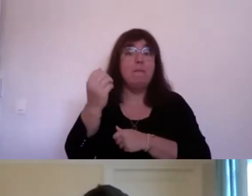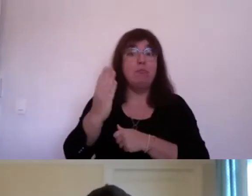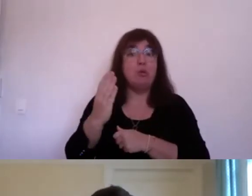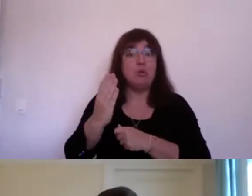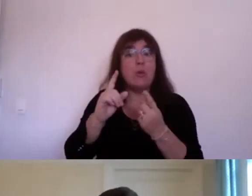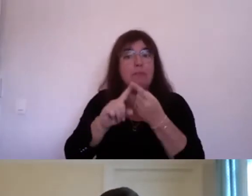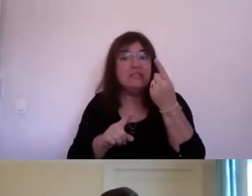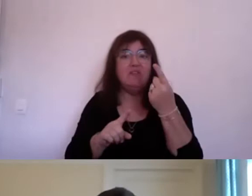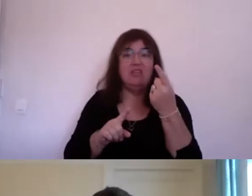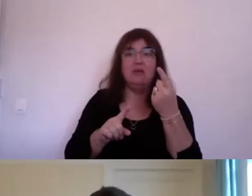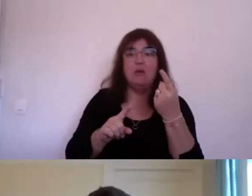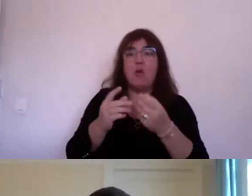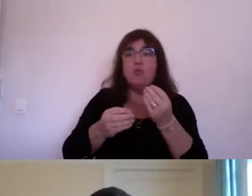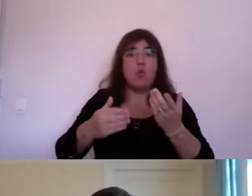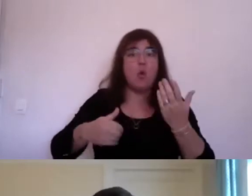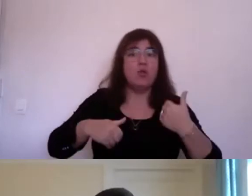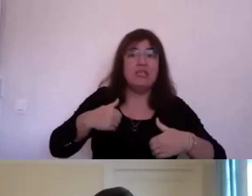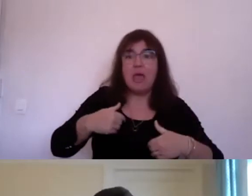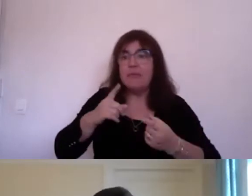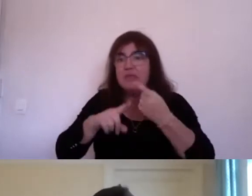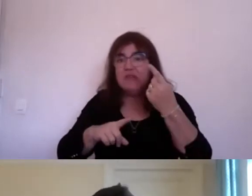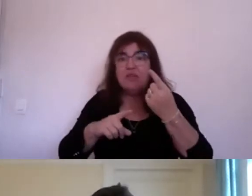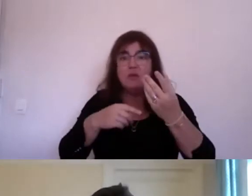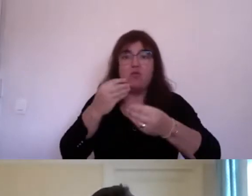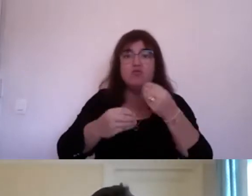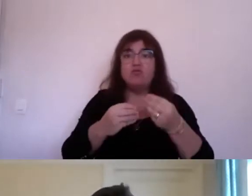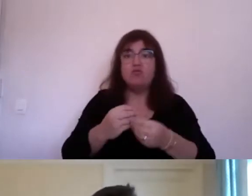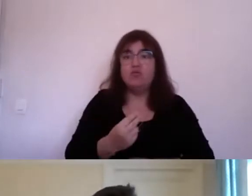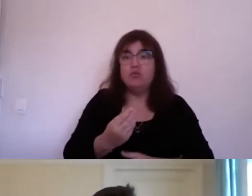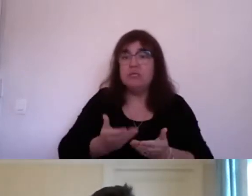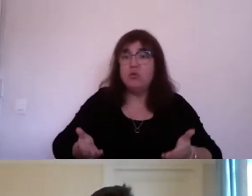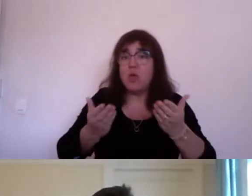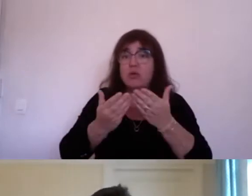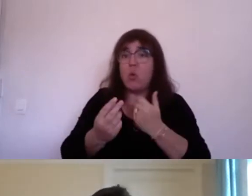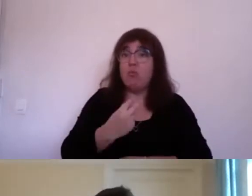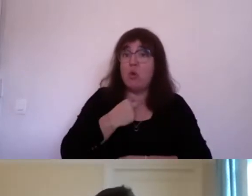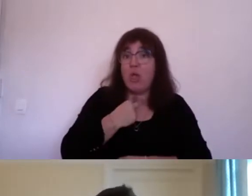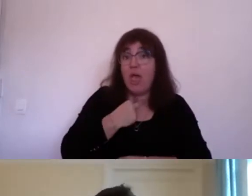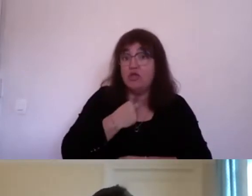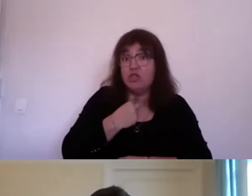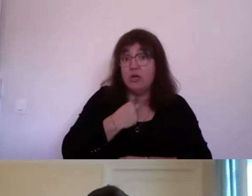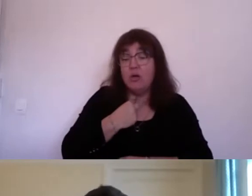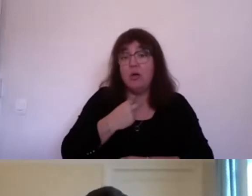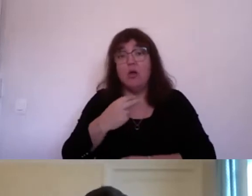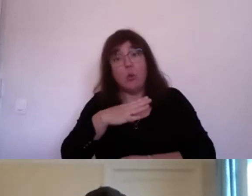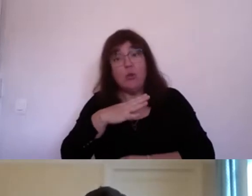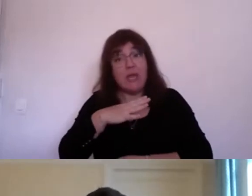ont d'autres handicaps auxquels ce format pourrait répondre. Donc là, on a toute une phase de test et mise en